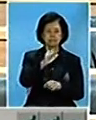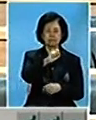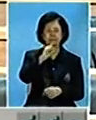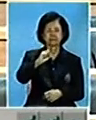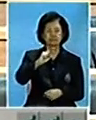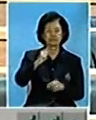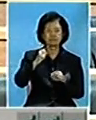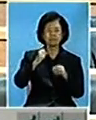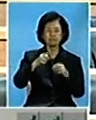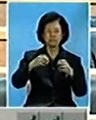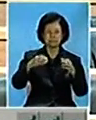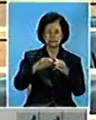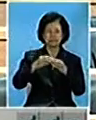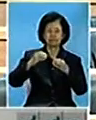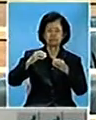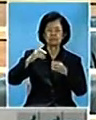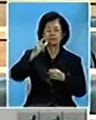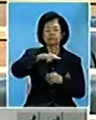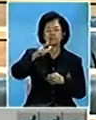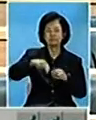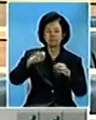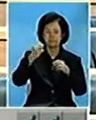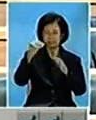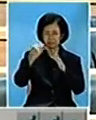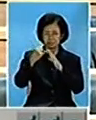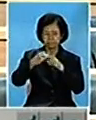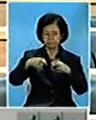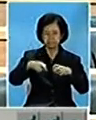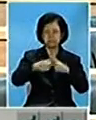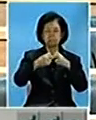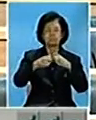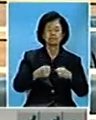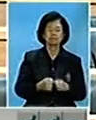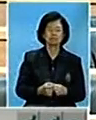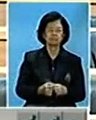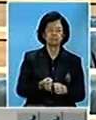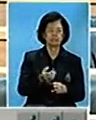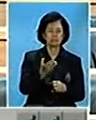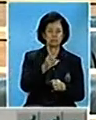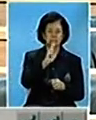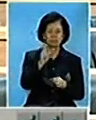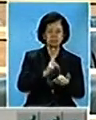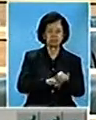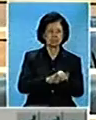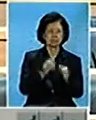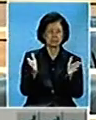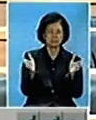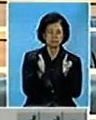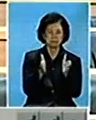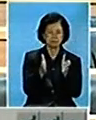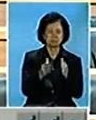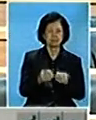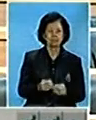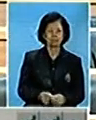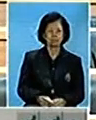าผู้แทนราษฎรพรรคเพื่อไทยจังหวัดสุรินทร์ผมด้วยความเคารพท่านประธานนะครับจะขอใช้เวลาสั้นๆนะครับเพราะอย่าง